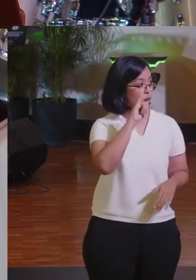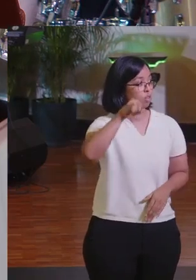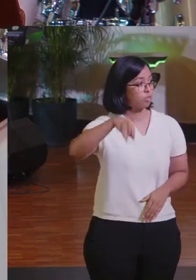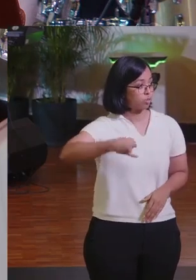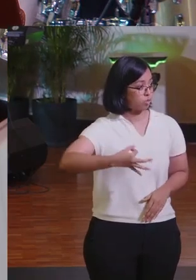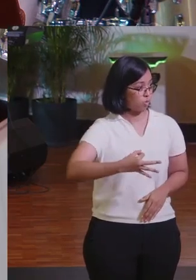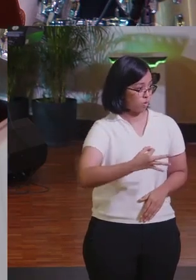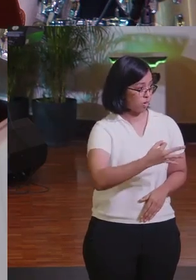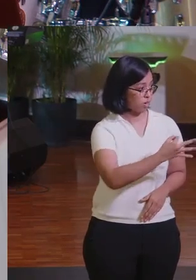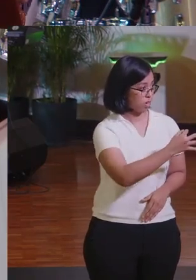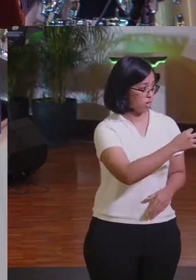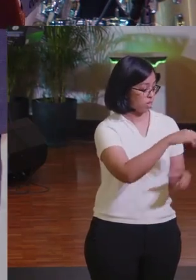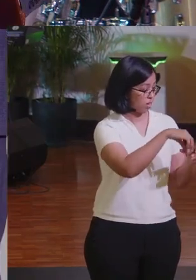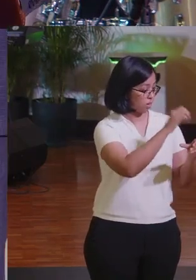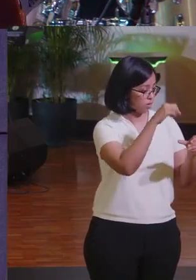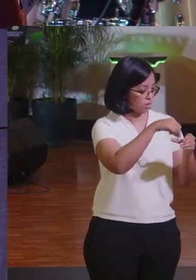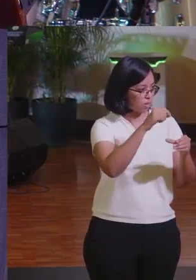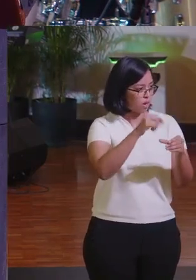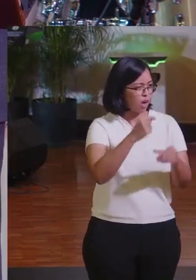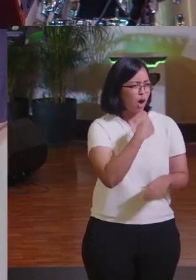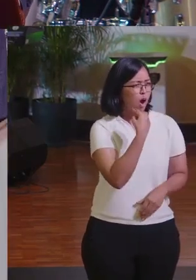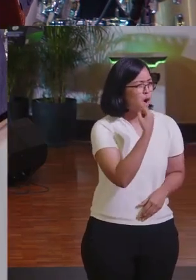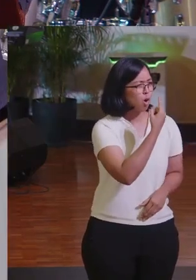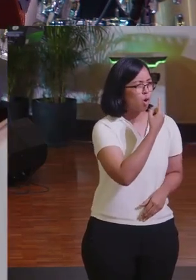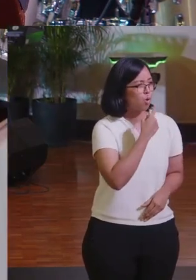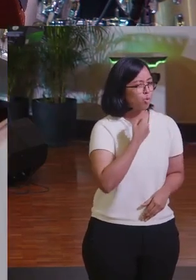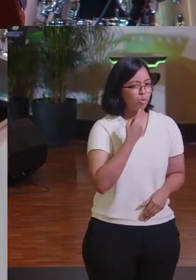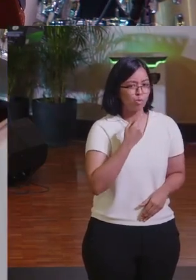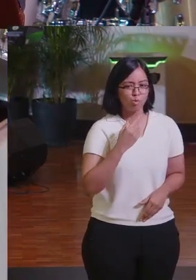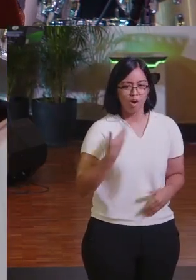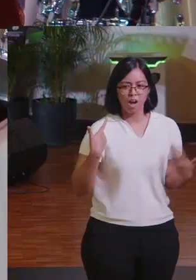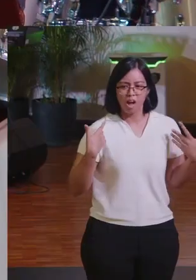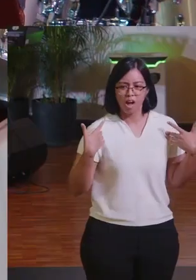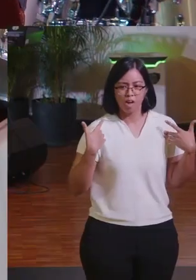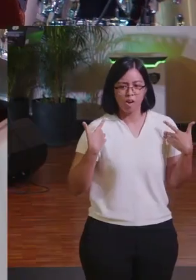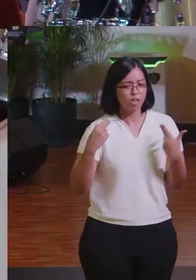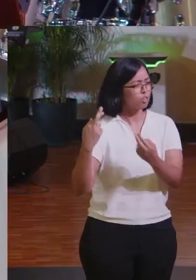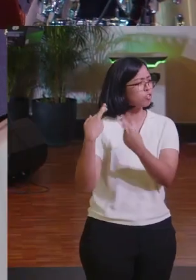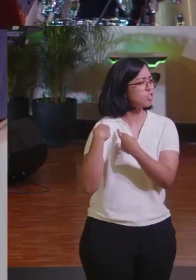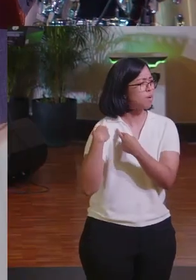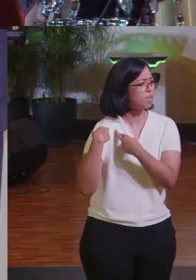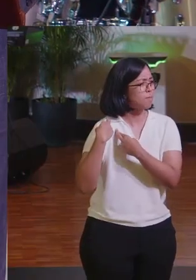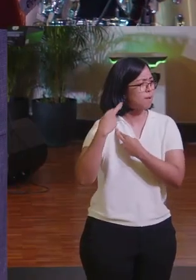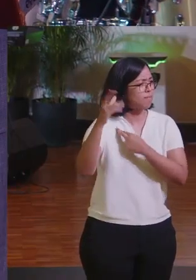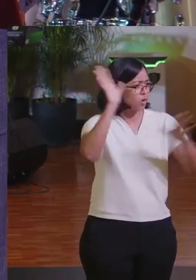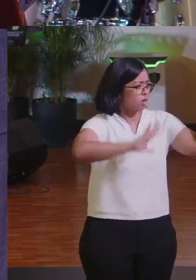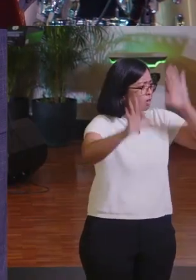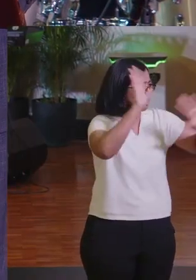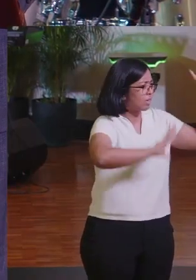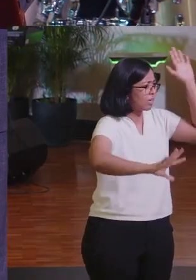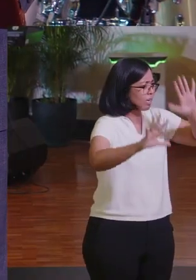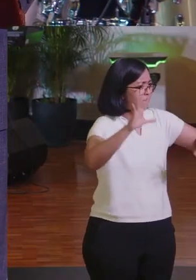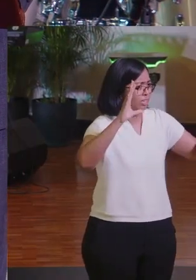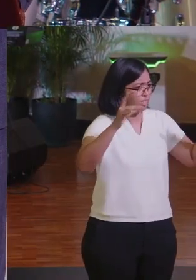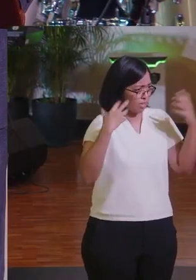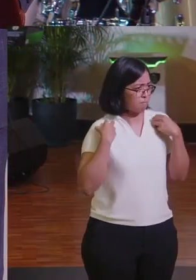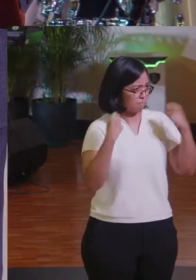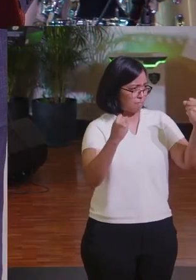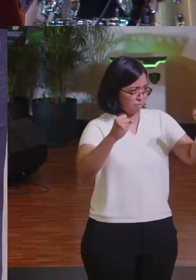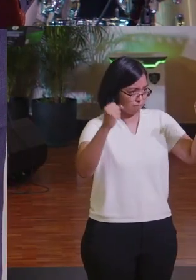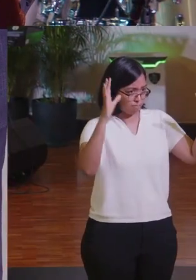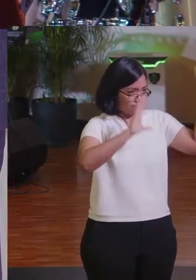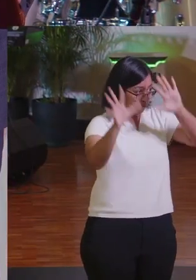Jonah. Hinanap nila kung sino kayo may kasalanan nitong bagyong ito na napakatindi. Yung bagyo na yon,